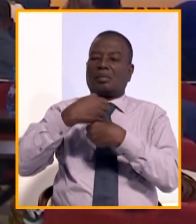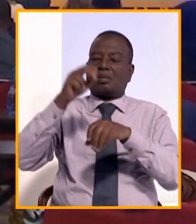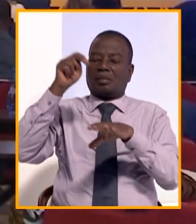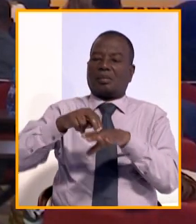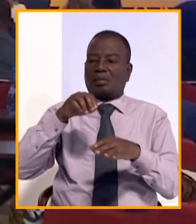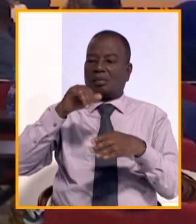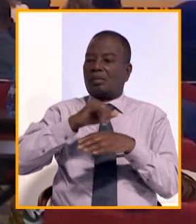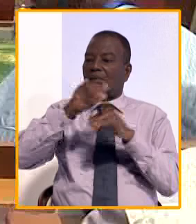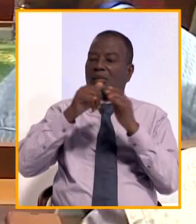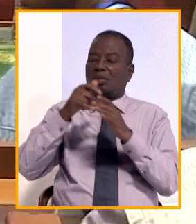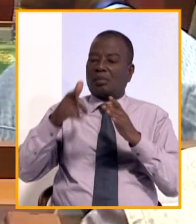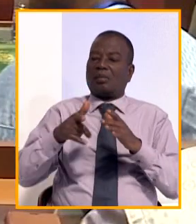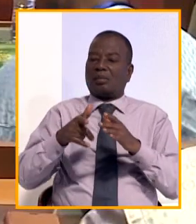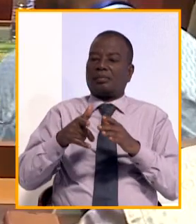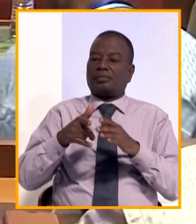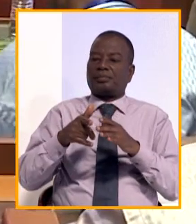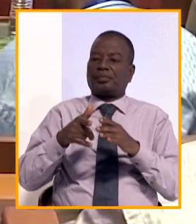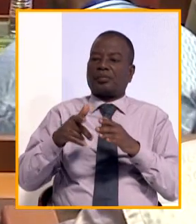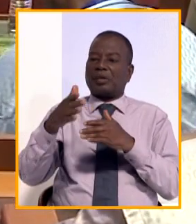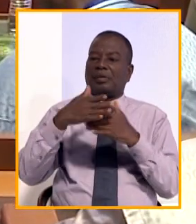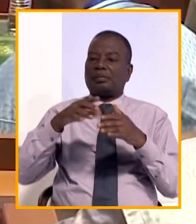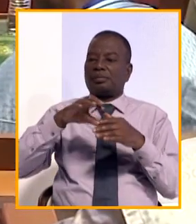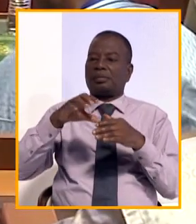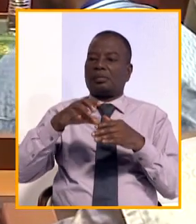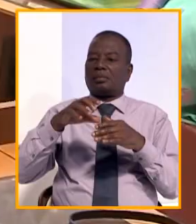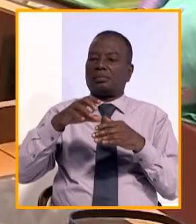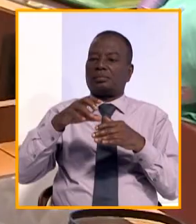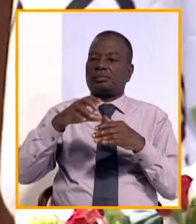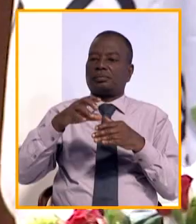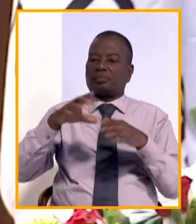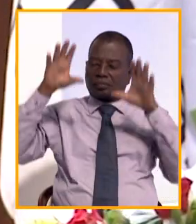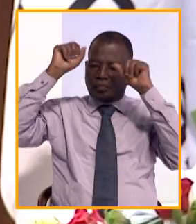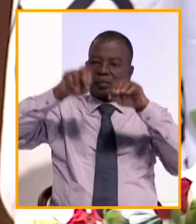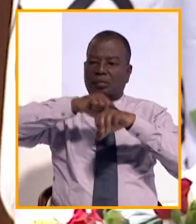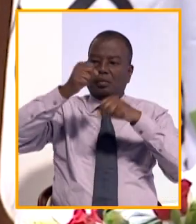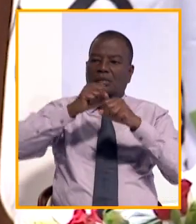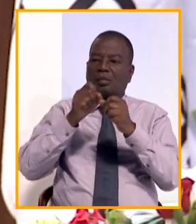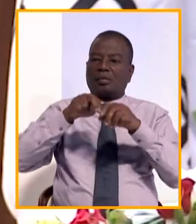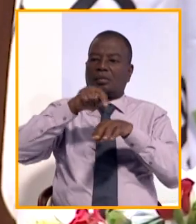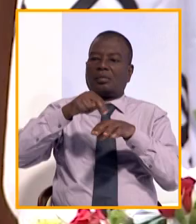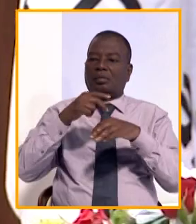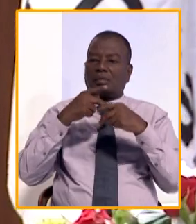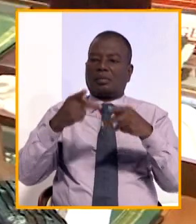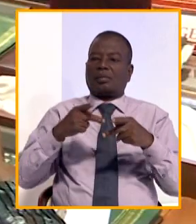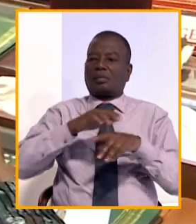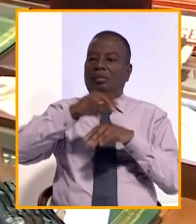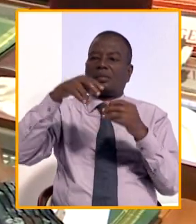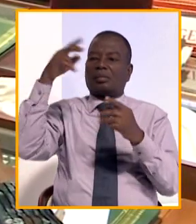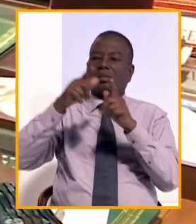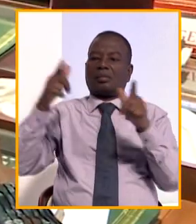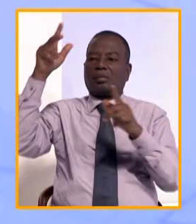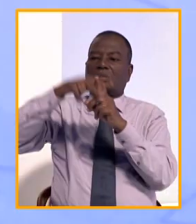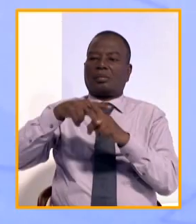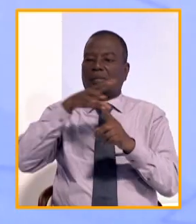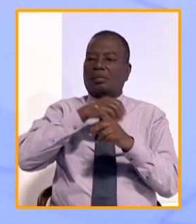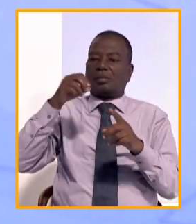ces instruments pour mener l'offensive diplomatique auprès d'autres structures parlementaires, le président de l'Assemblée nationale est présent à tous les grands rendez-vous. On